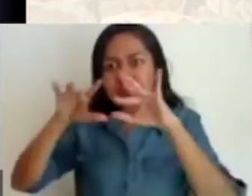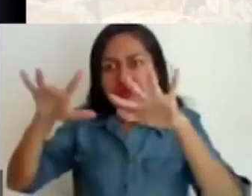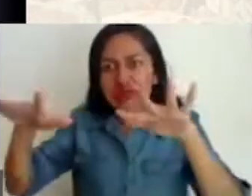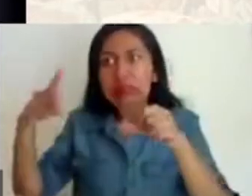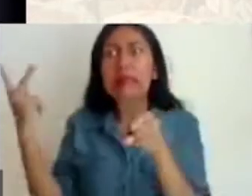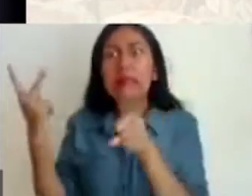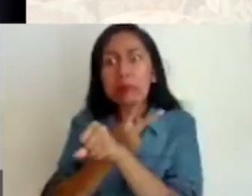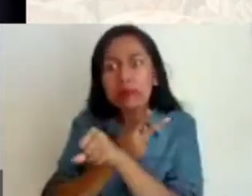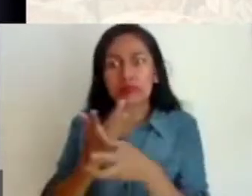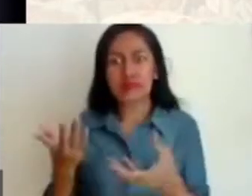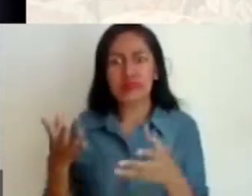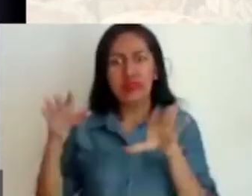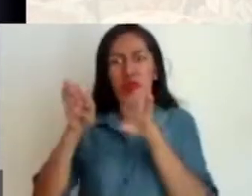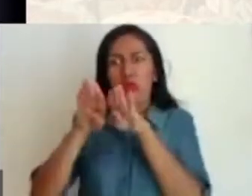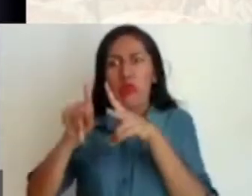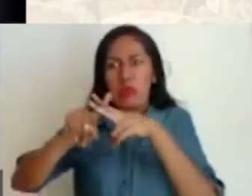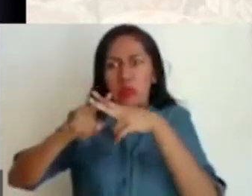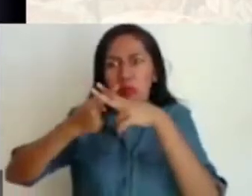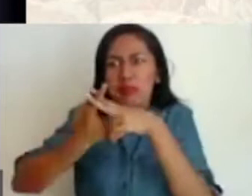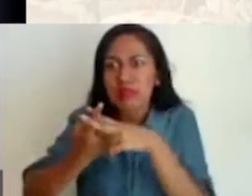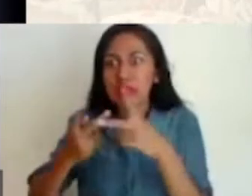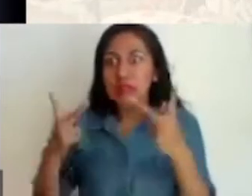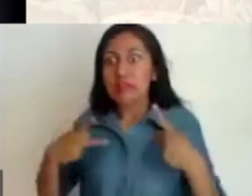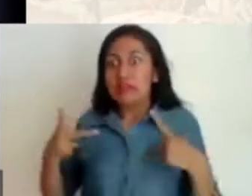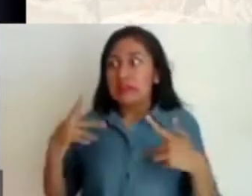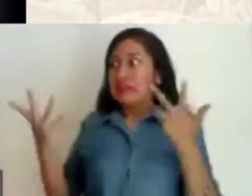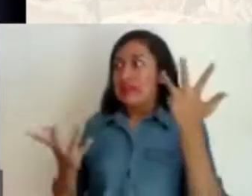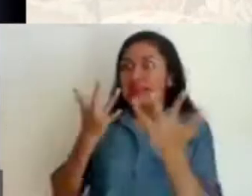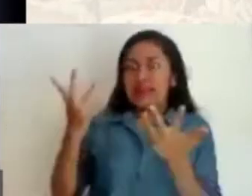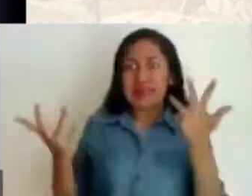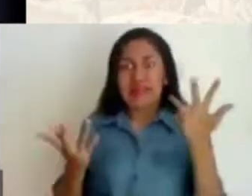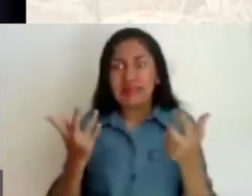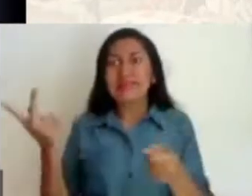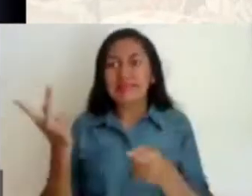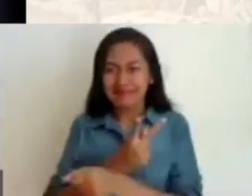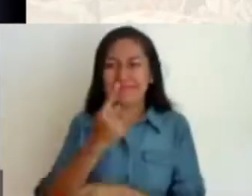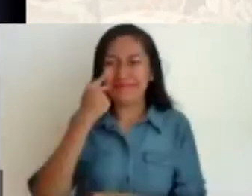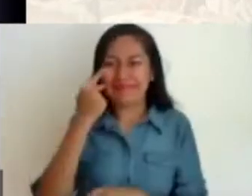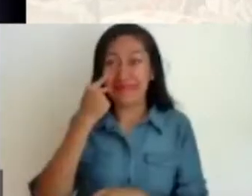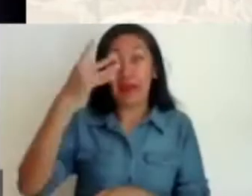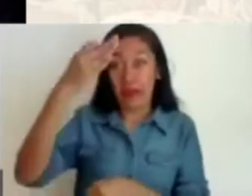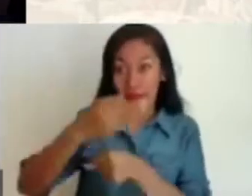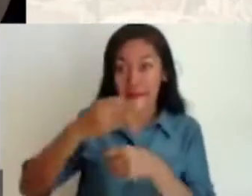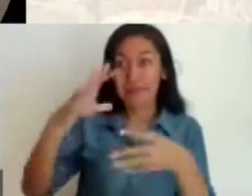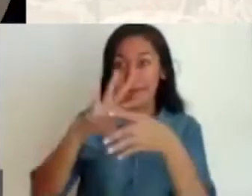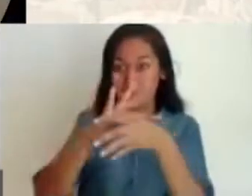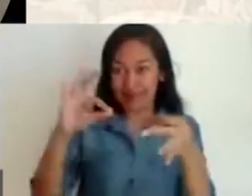stato denominato Yersinia pestis in onore del suo scopritore Alexandre Yersin, che lo isolò